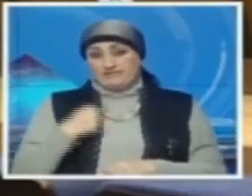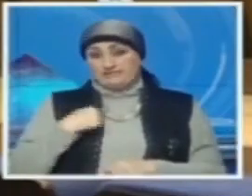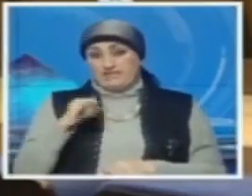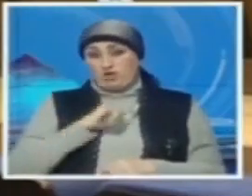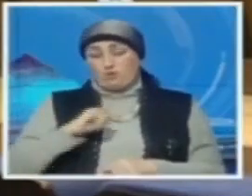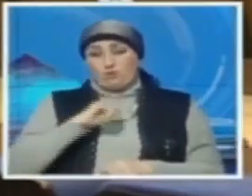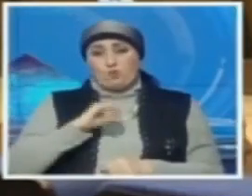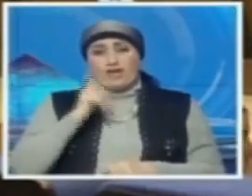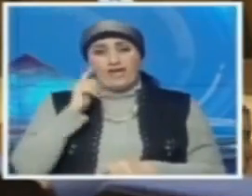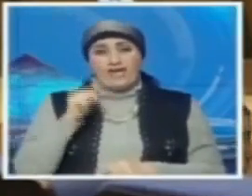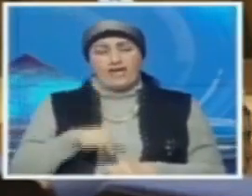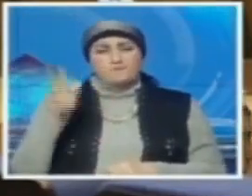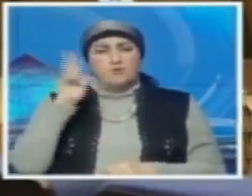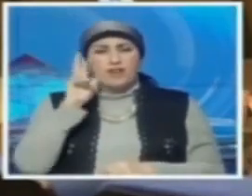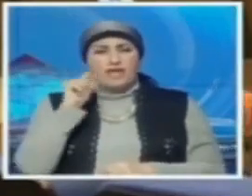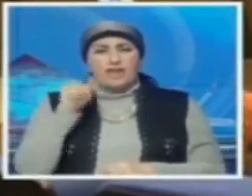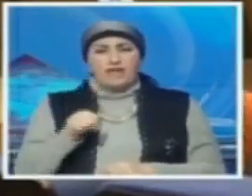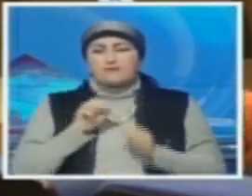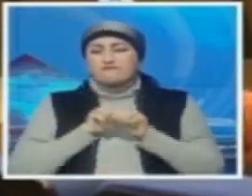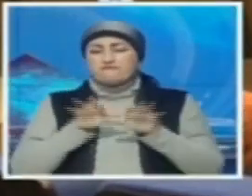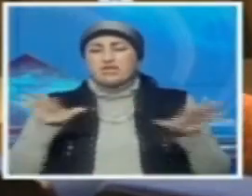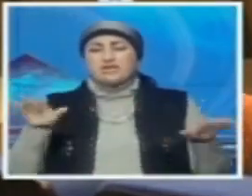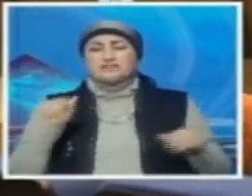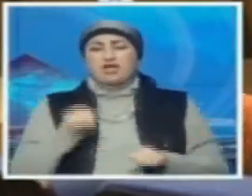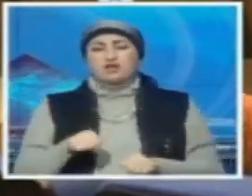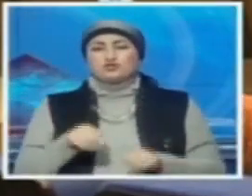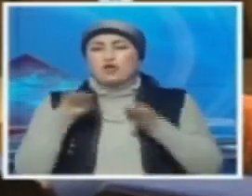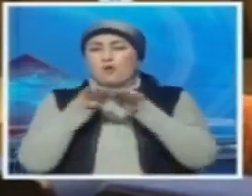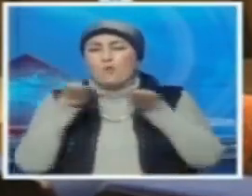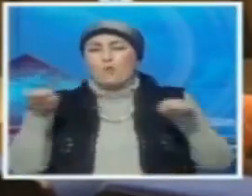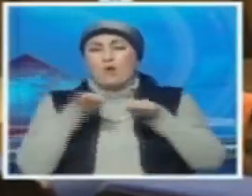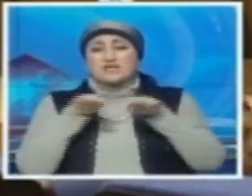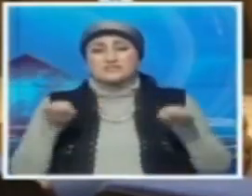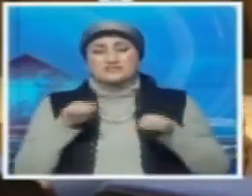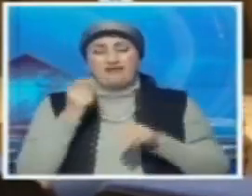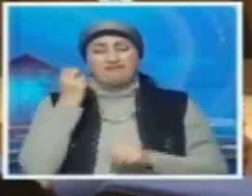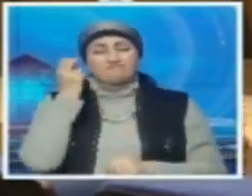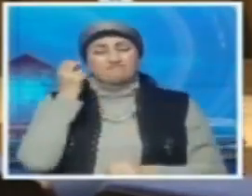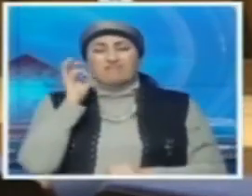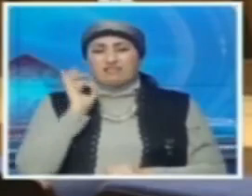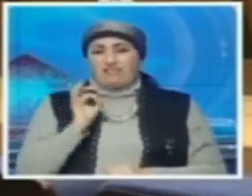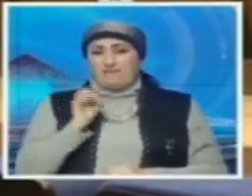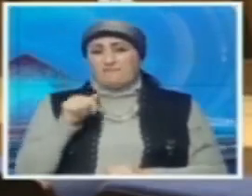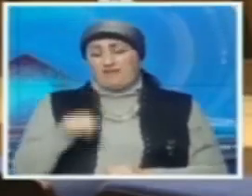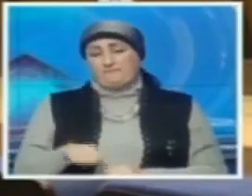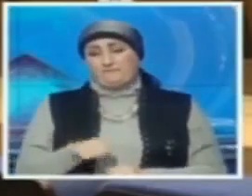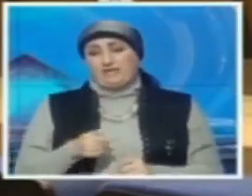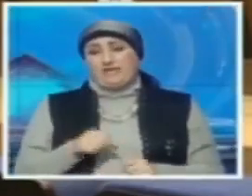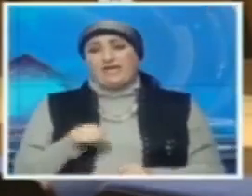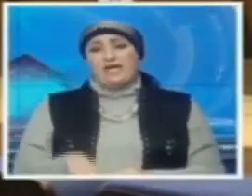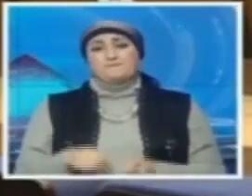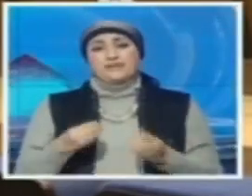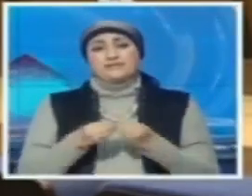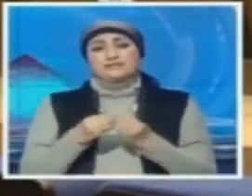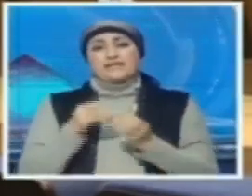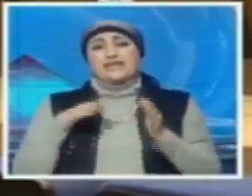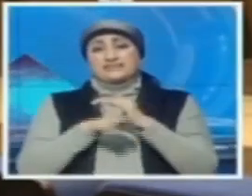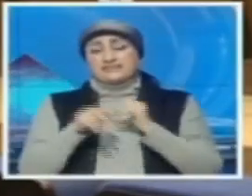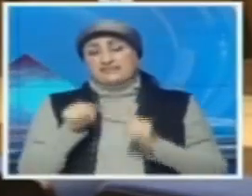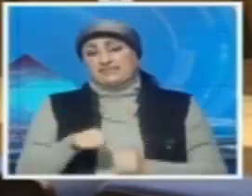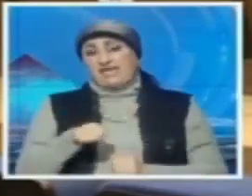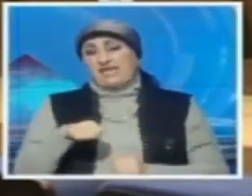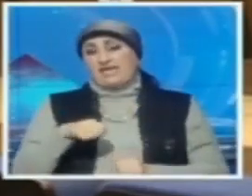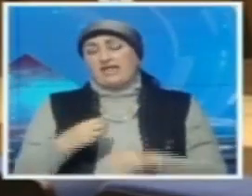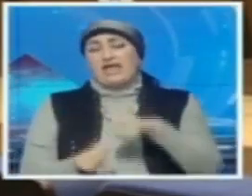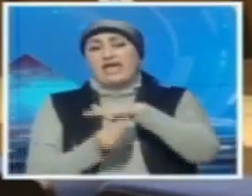الدينية والإعلامية في نشر هذه القيم وبناء الوعي الصحيح في العالم الإسلامي. من داخل أكاديمية